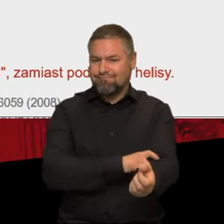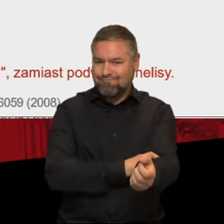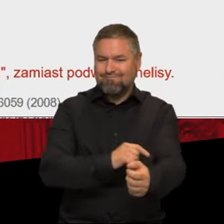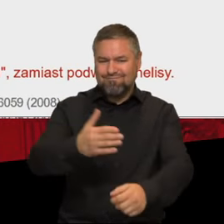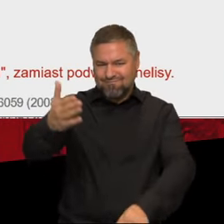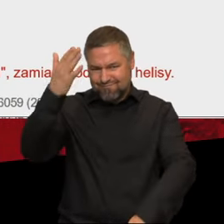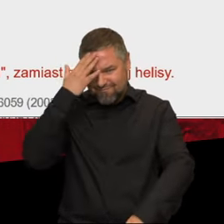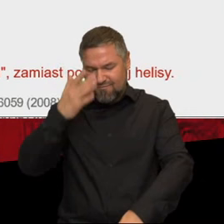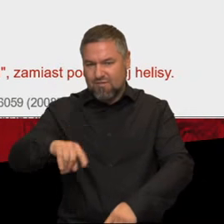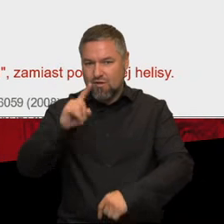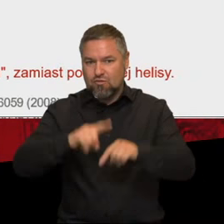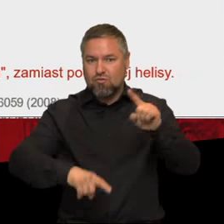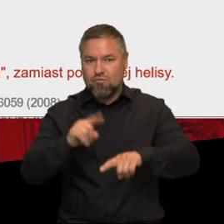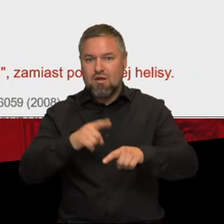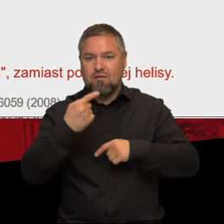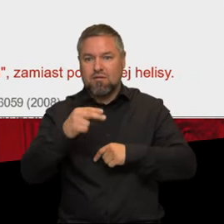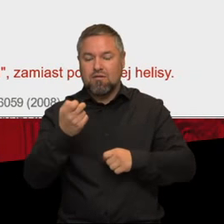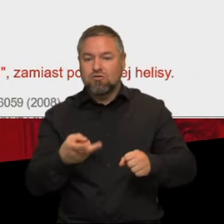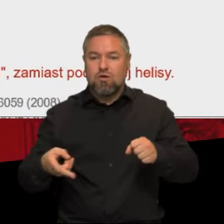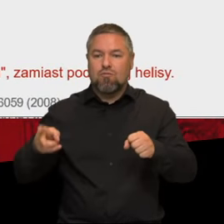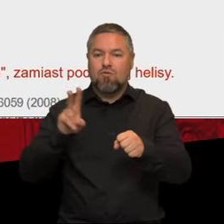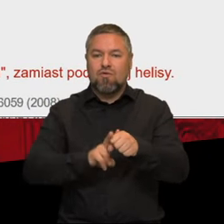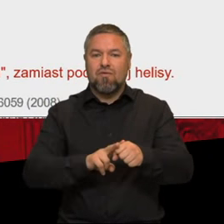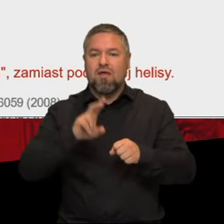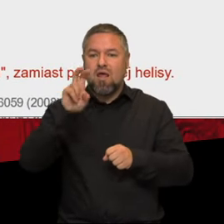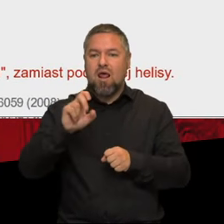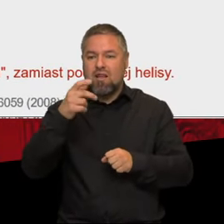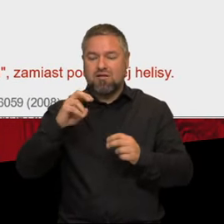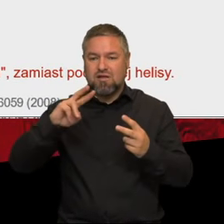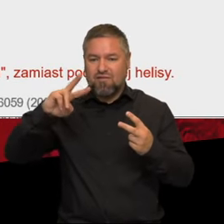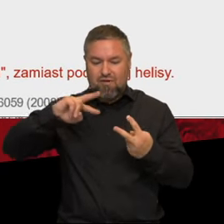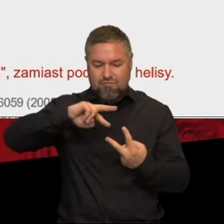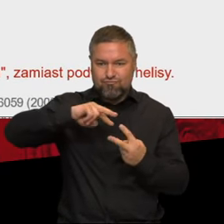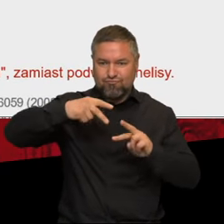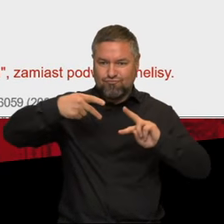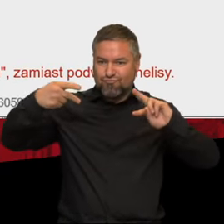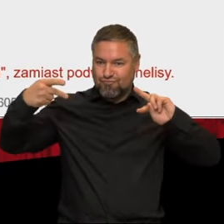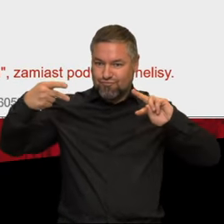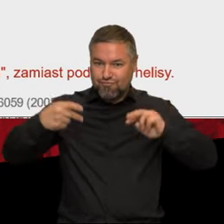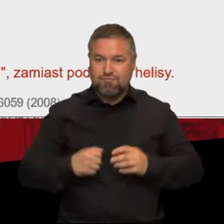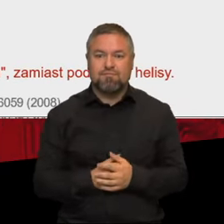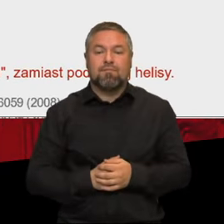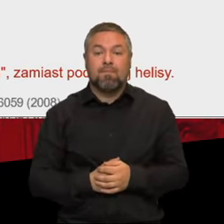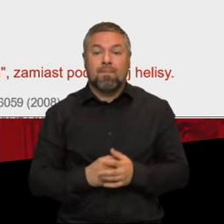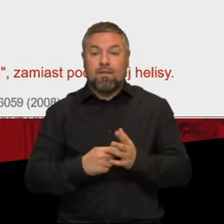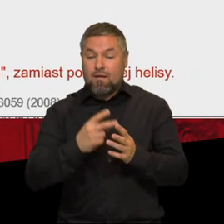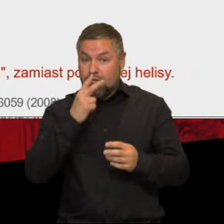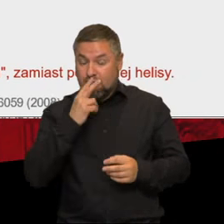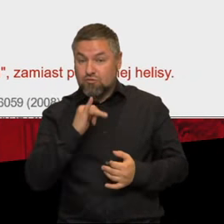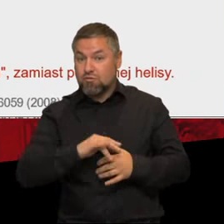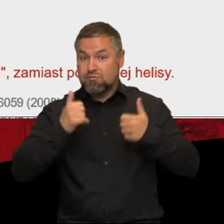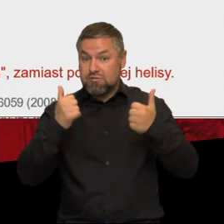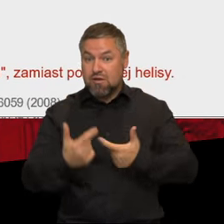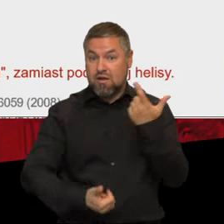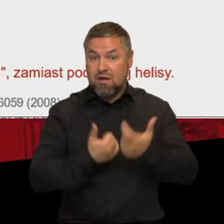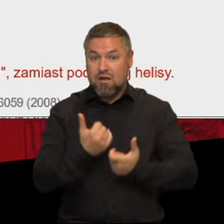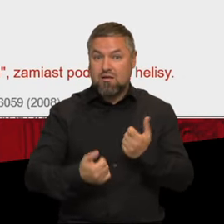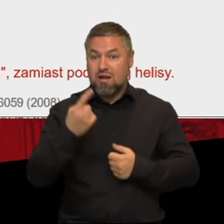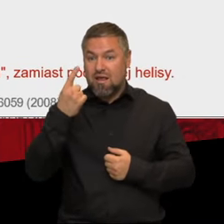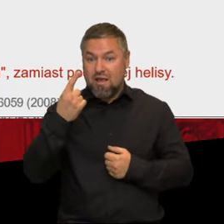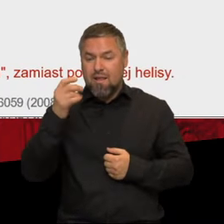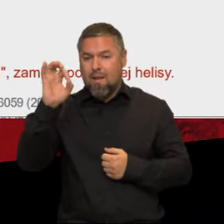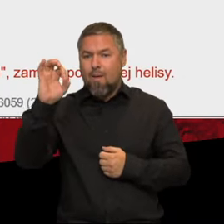poprawna struktura DNA to jest podwójna helisa, zwinięte dwie nici. I teraz zobaczmy, co się stanie, jeżeli pominiemy